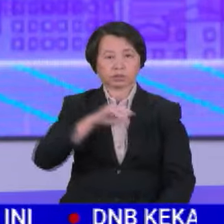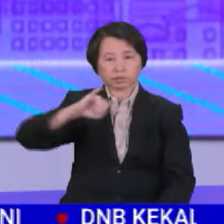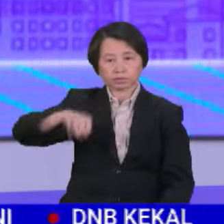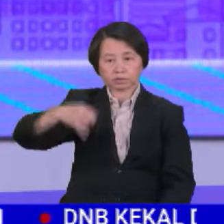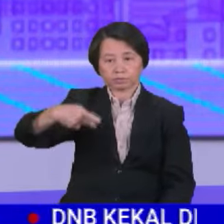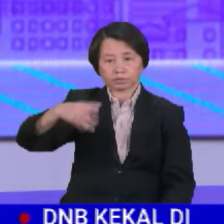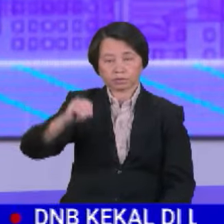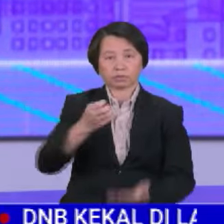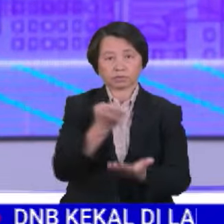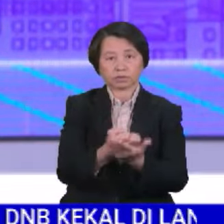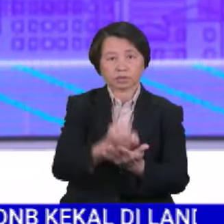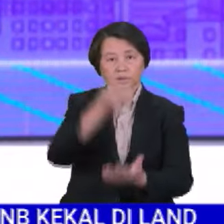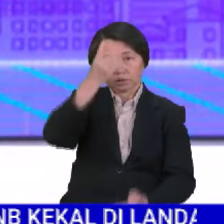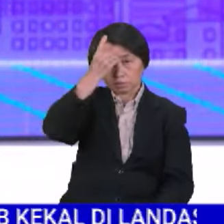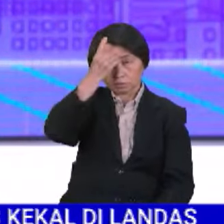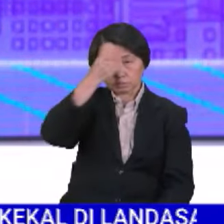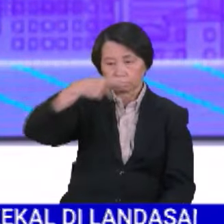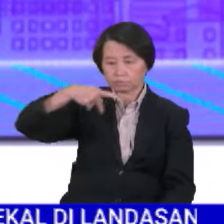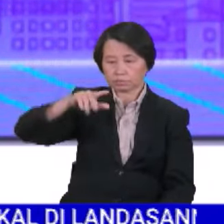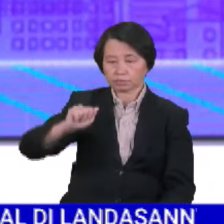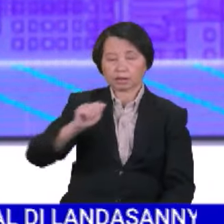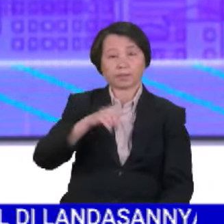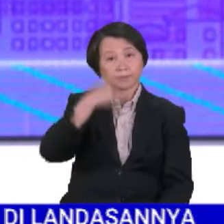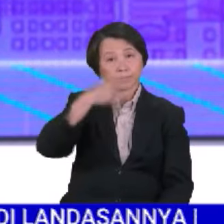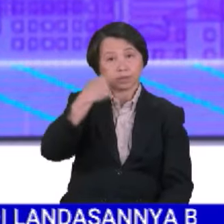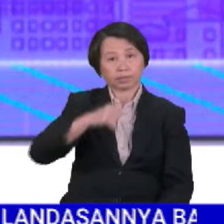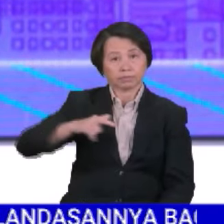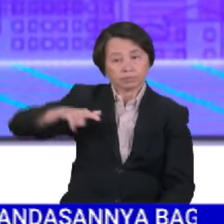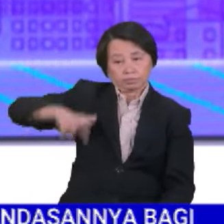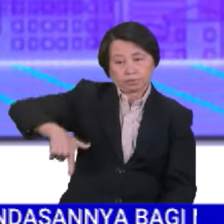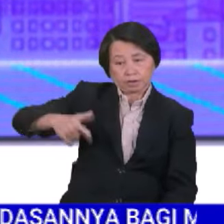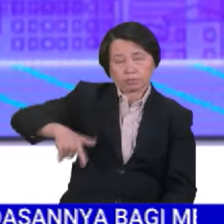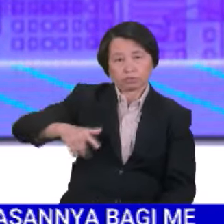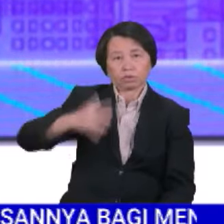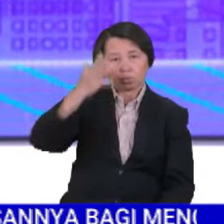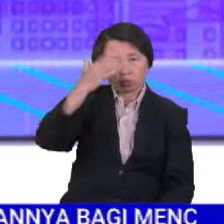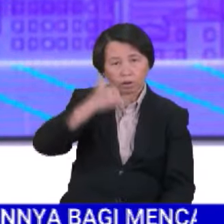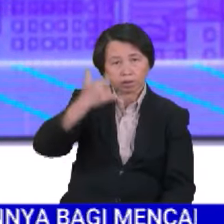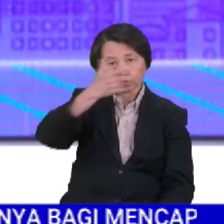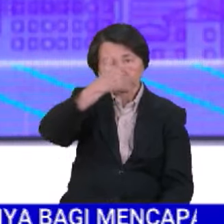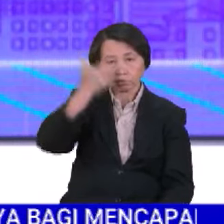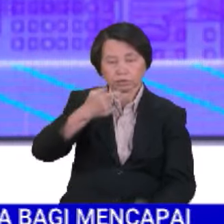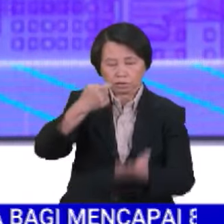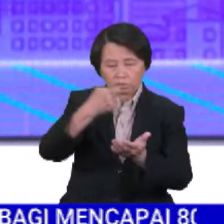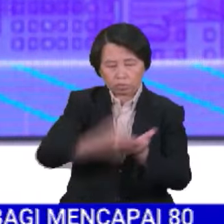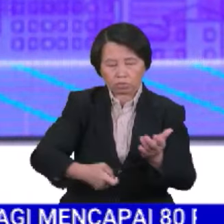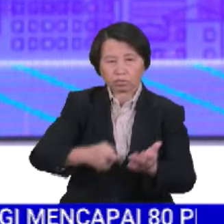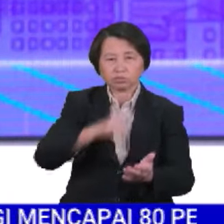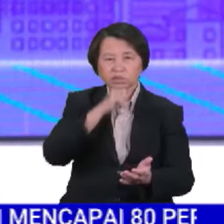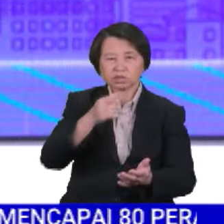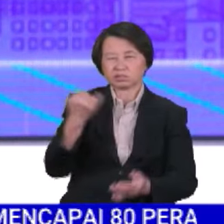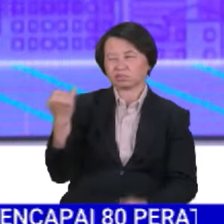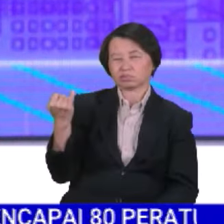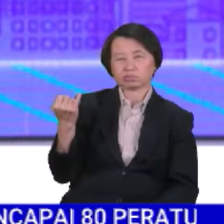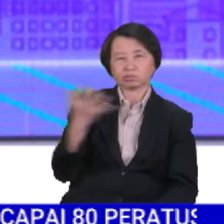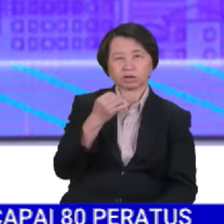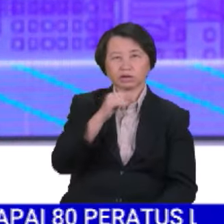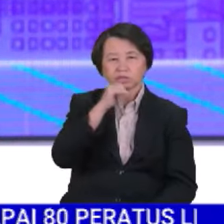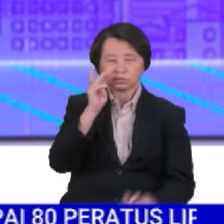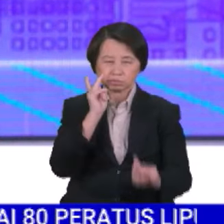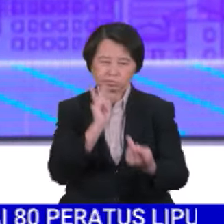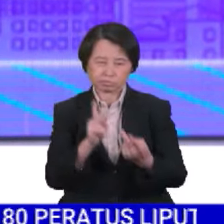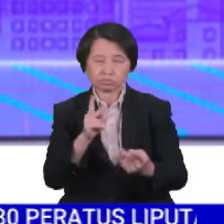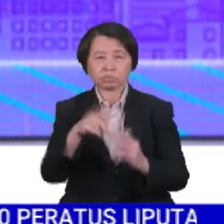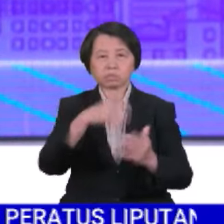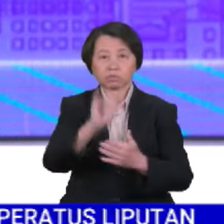tahun Perdana Menteri Ekonomi dato.sri Musthafa Muhammad berkata kelewatan itu berpunca daripada kos yang tidak berbaloi ketidak